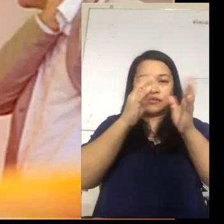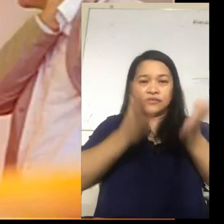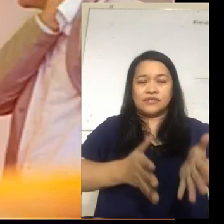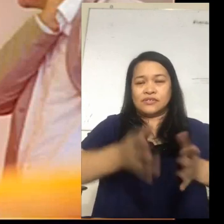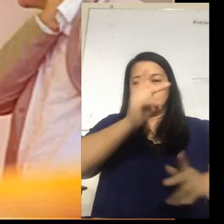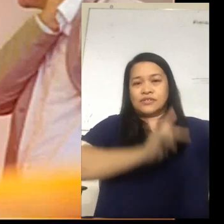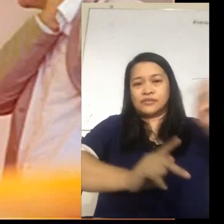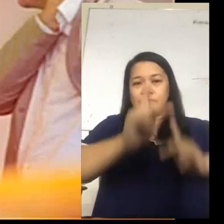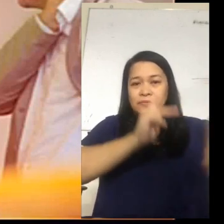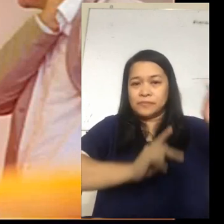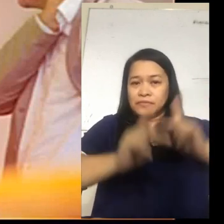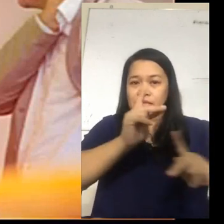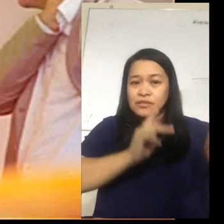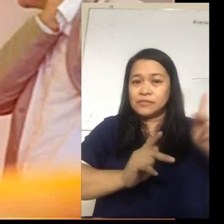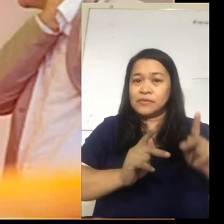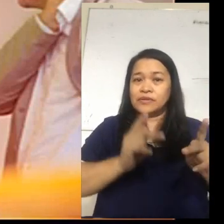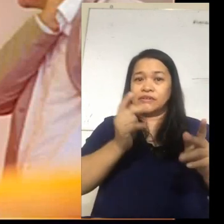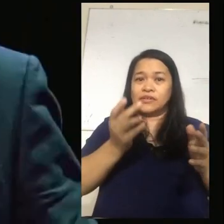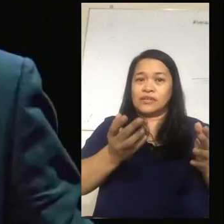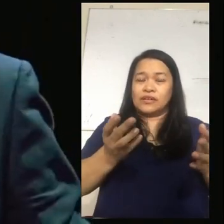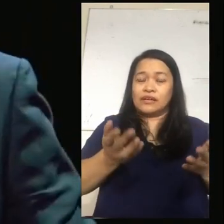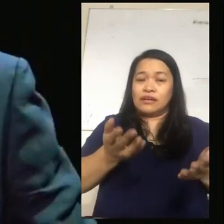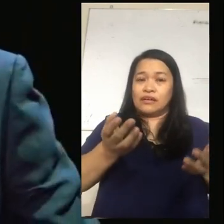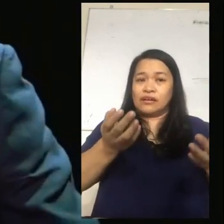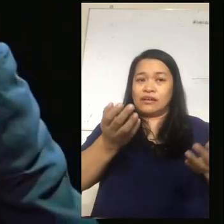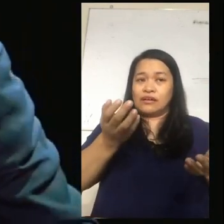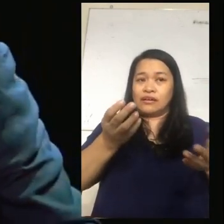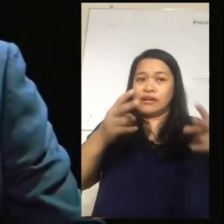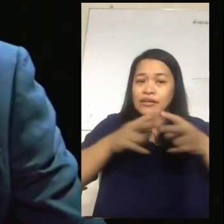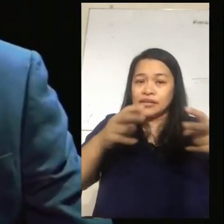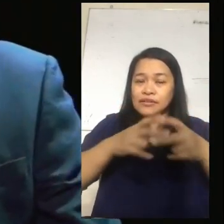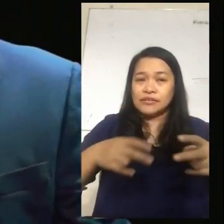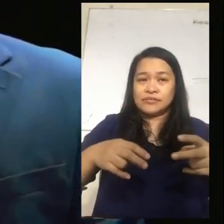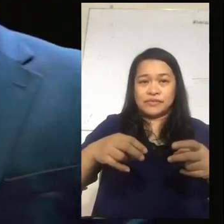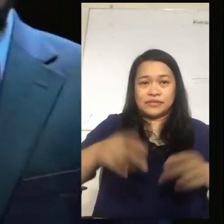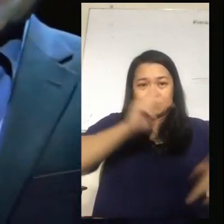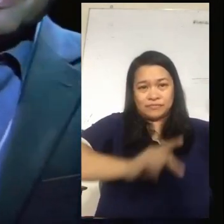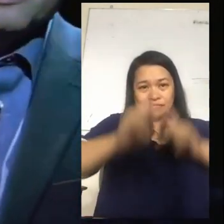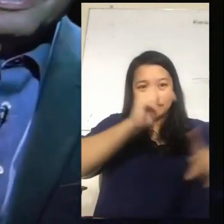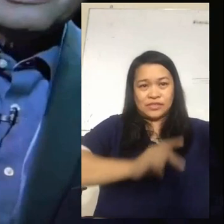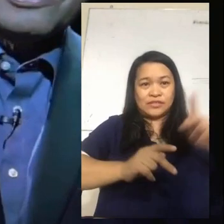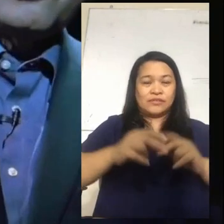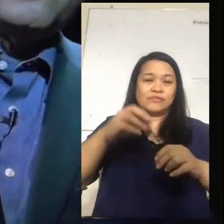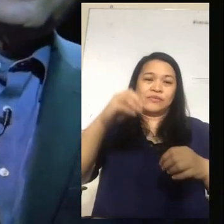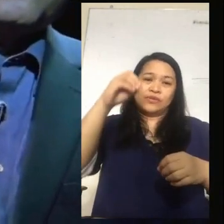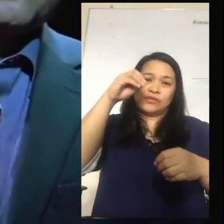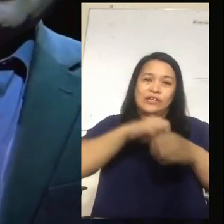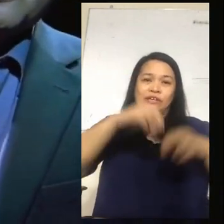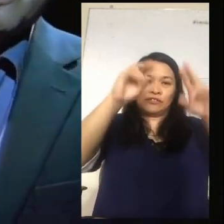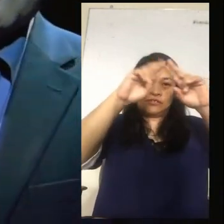even people that are in your home, especially ito pong mga